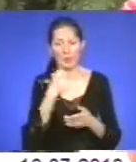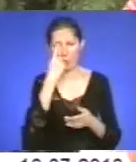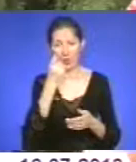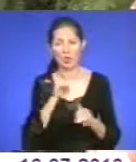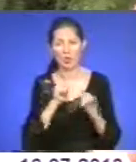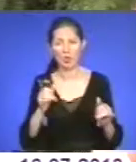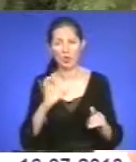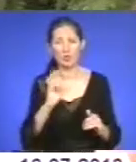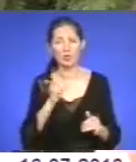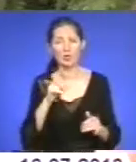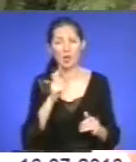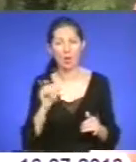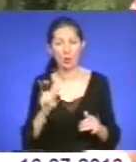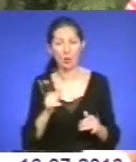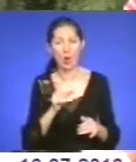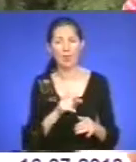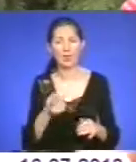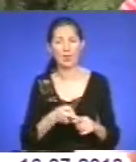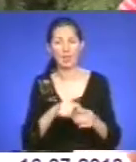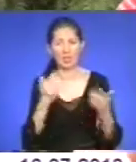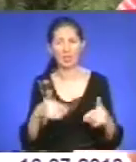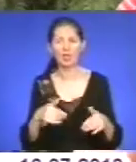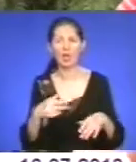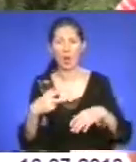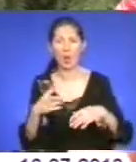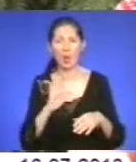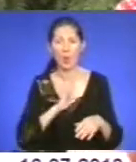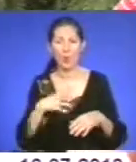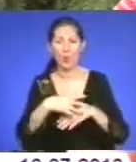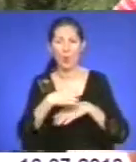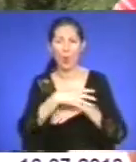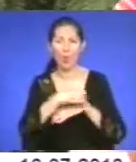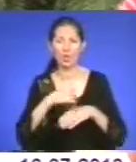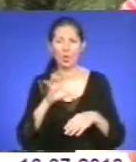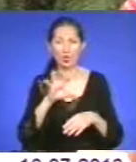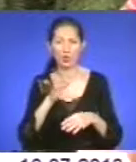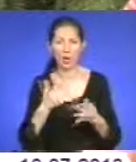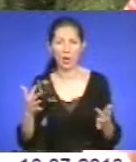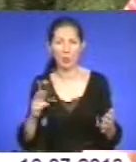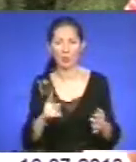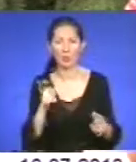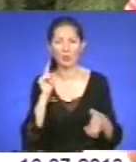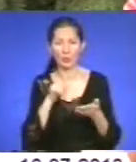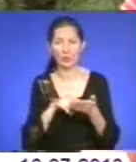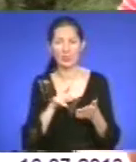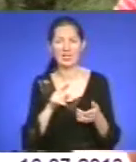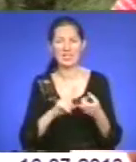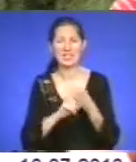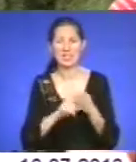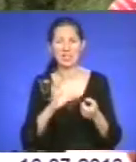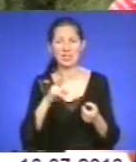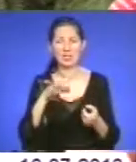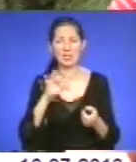які вже постраждали від укусу чи потрапляння зараженої слини від